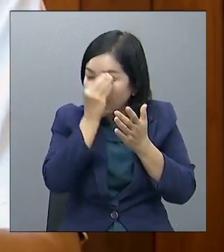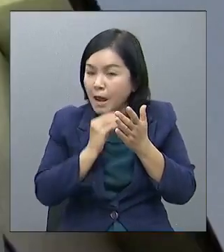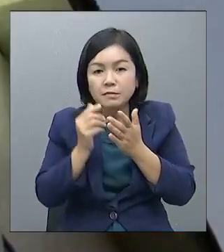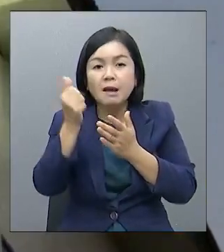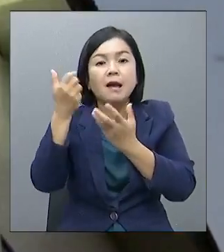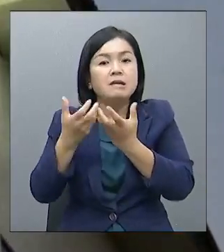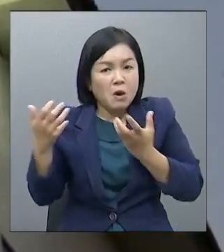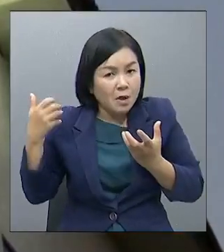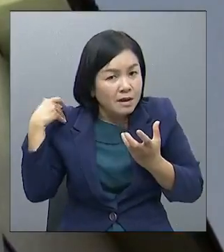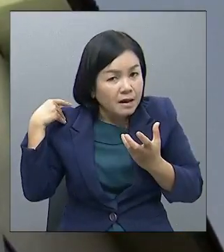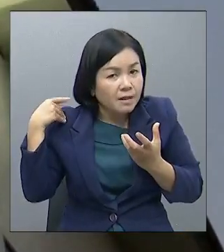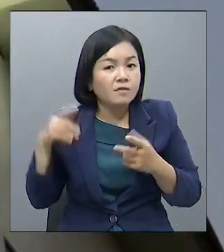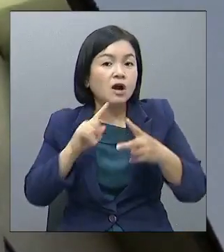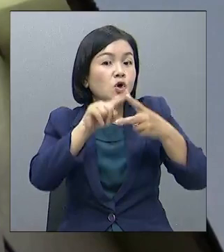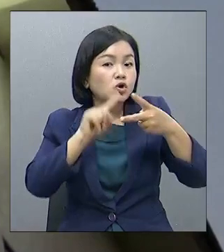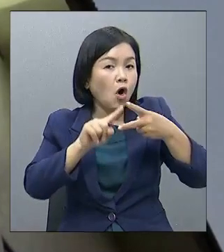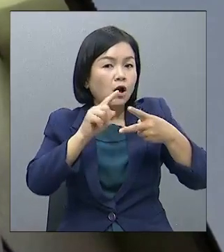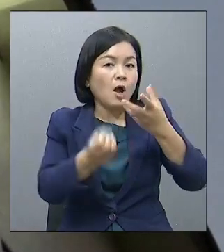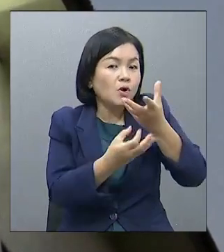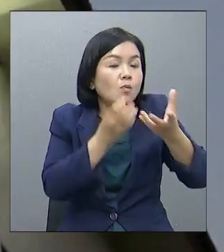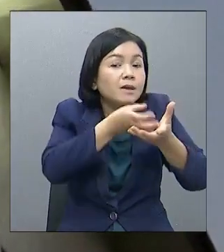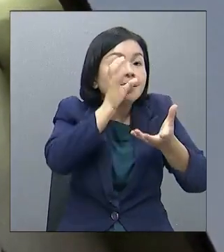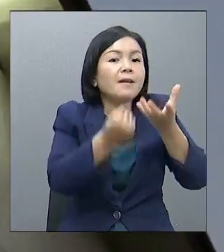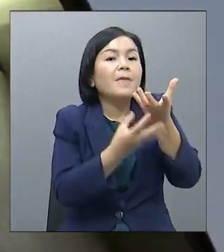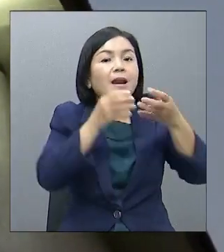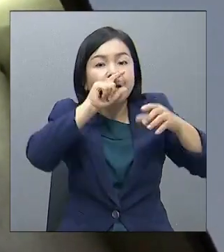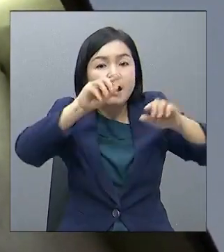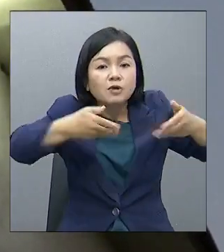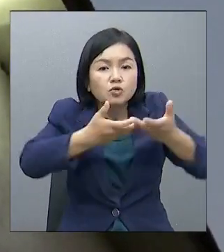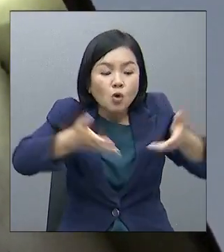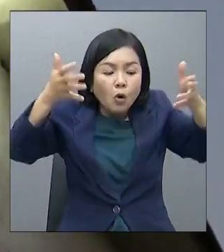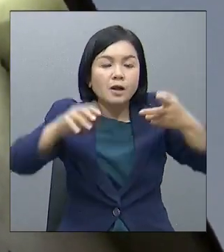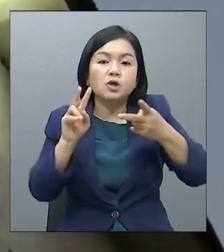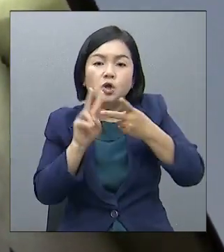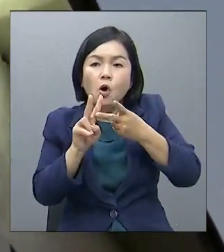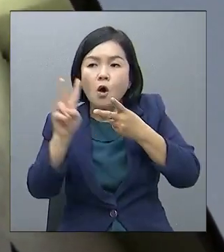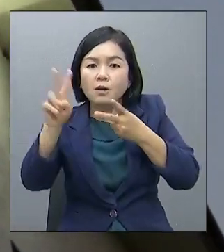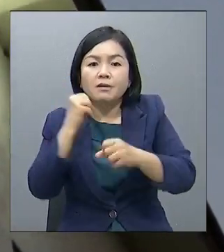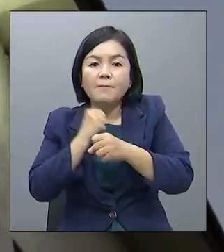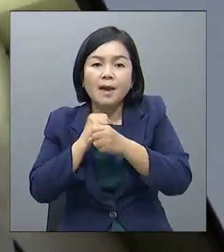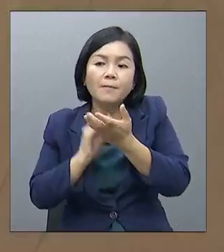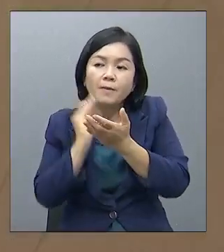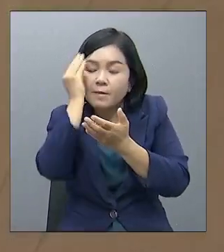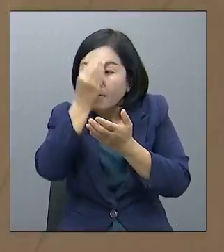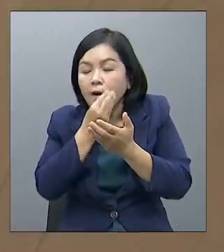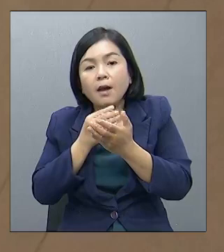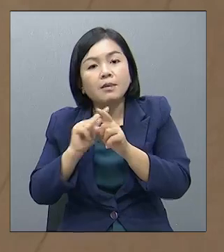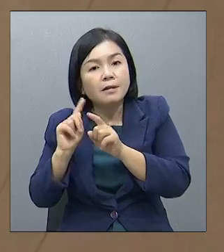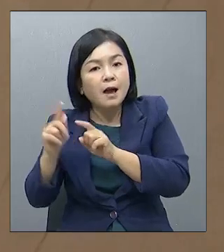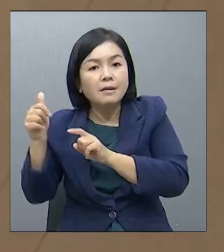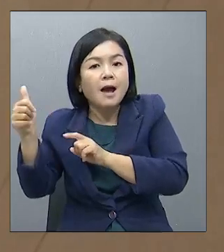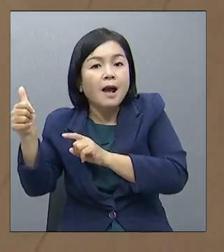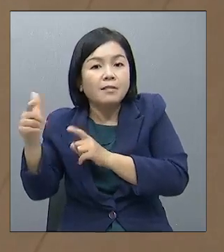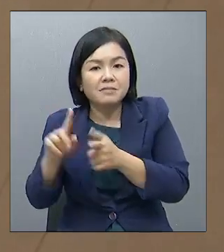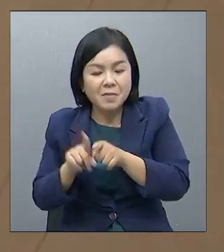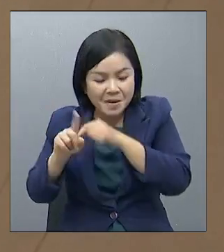ไปอีก2อันเนี้ยที่เกิดขึ้นจากในเรื่องของการทำการปฏิบัติที่ดีสำหรับบ้านนกแอ่นกินรังที่จะทำให้เกิดการ